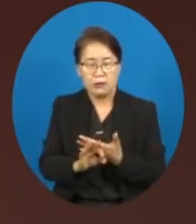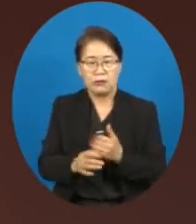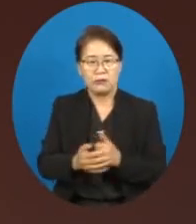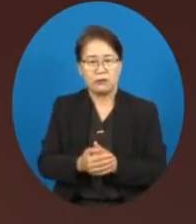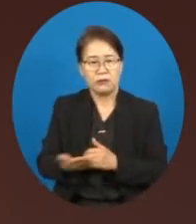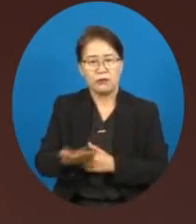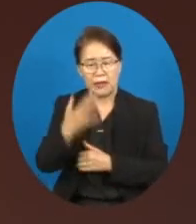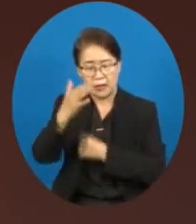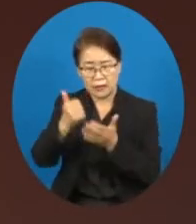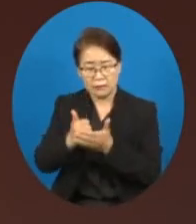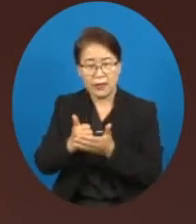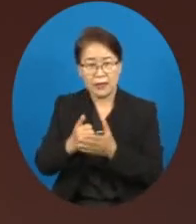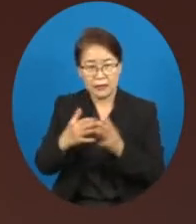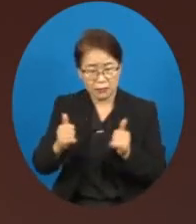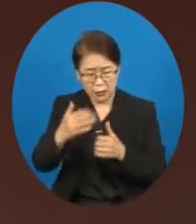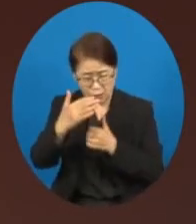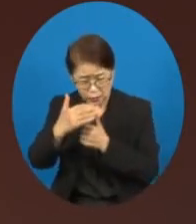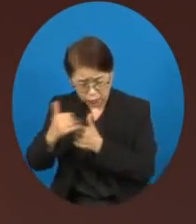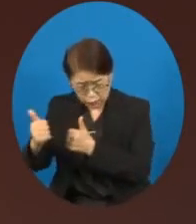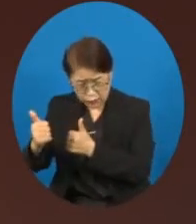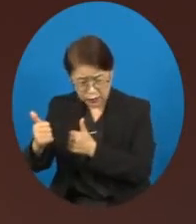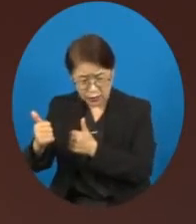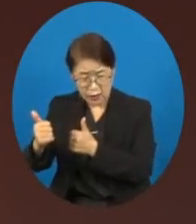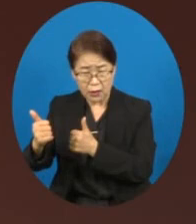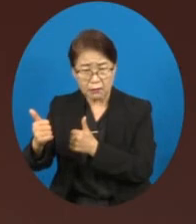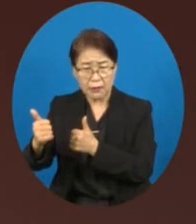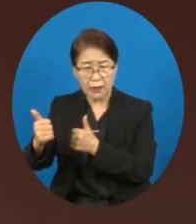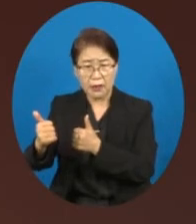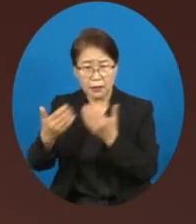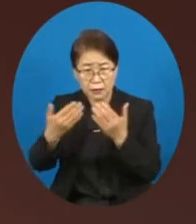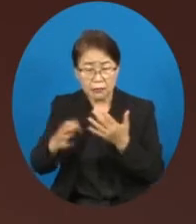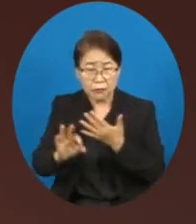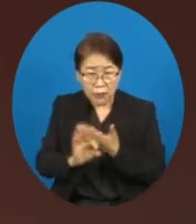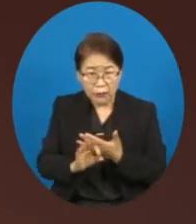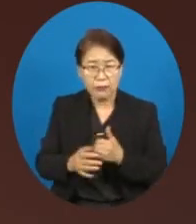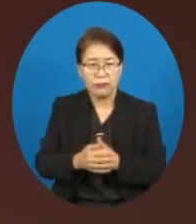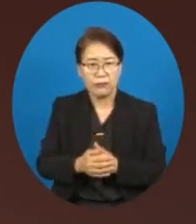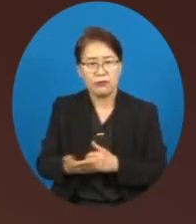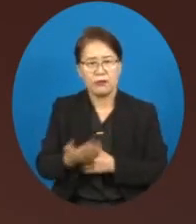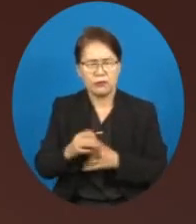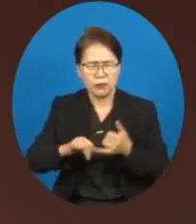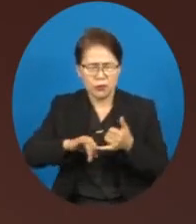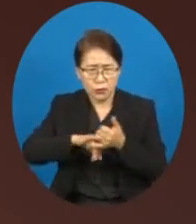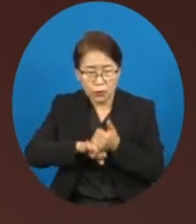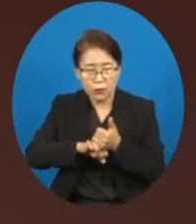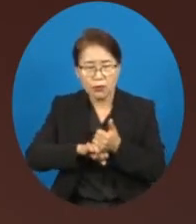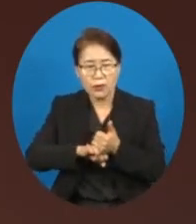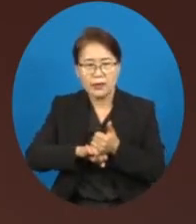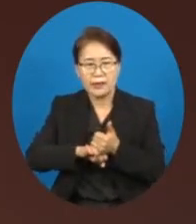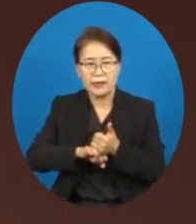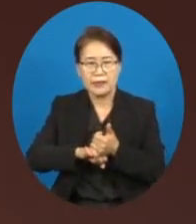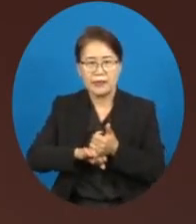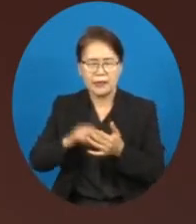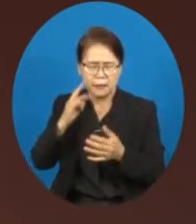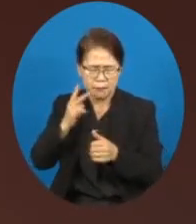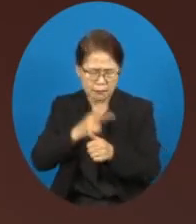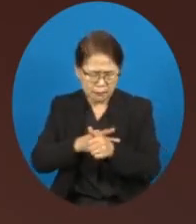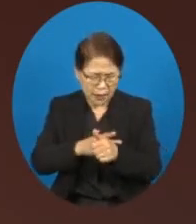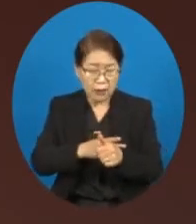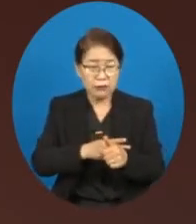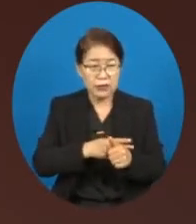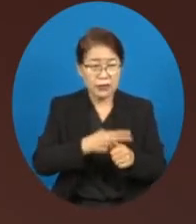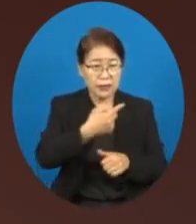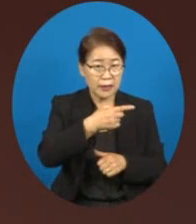여러분이 하나님의 사람으로 부르심을 받았다고 한다면, 여러분은 반드시 바울이 다메섹